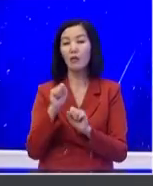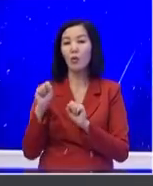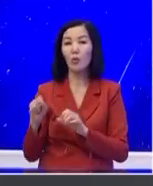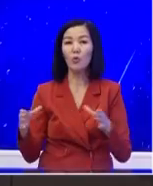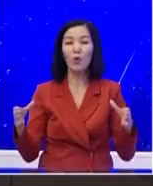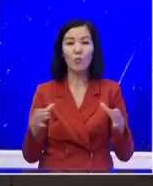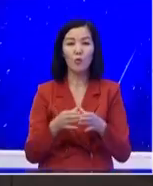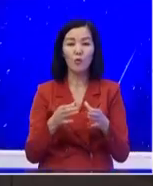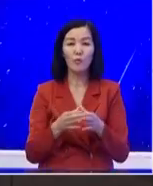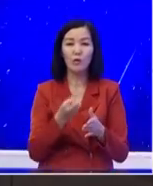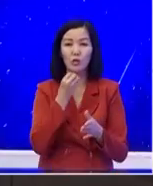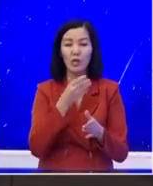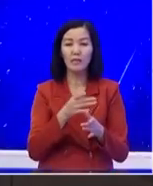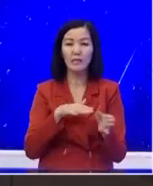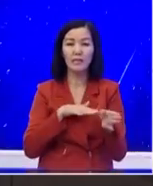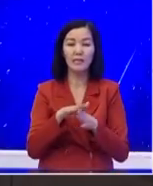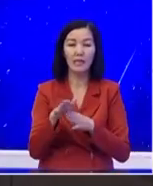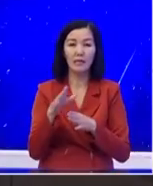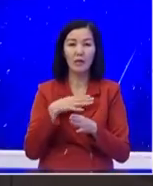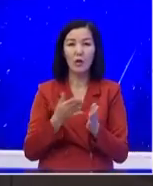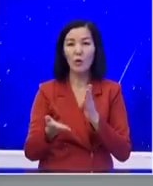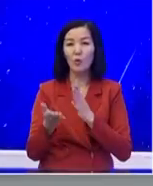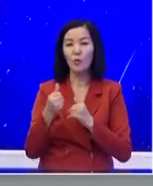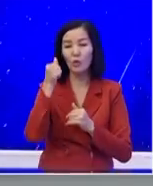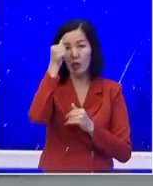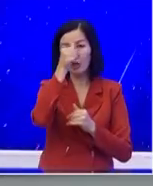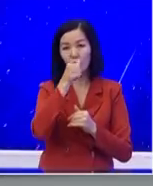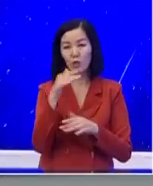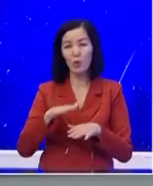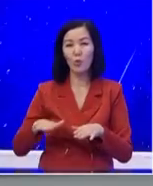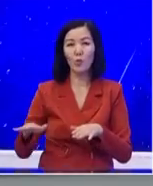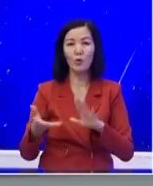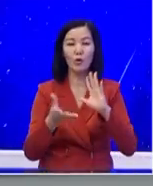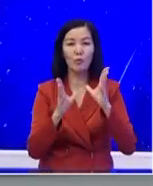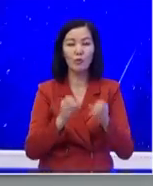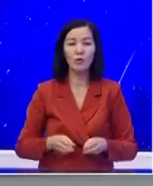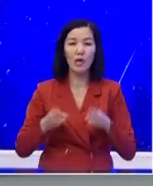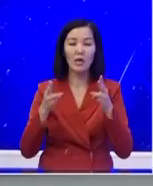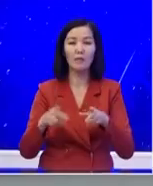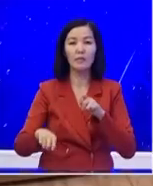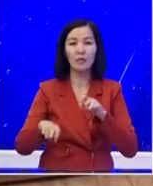істер атқарып жатыр. Мәселен, өткен жылы бір бағланның өзі өңір аумағында қылмыстық құқық